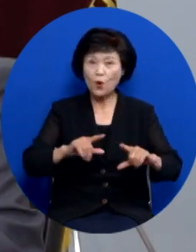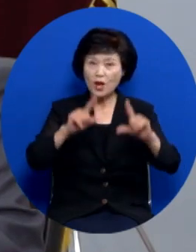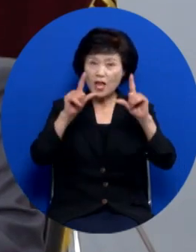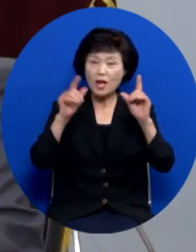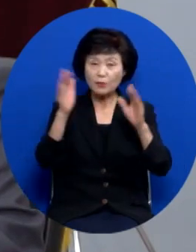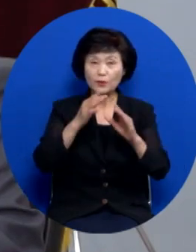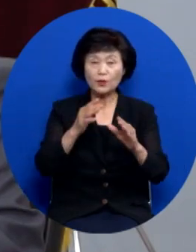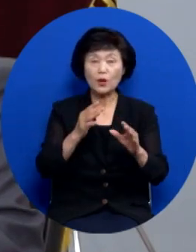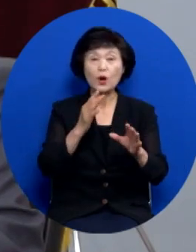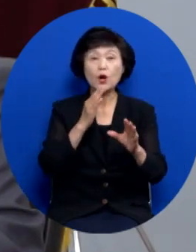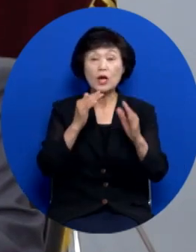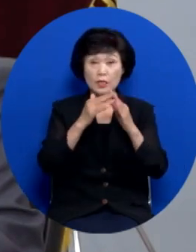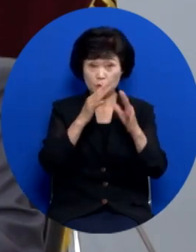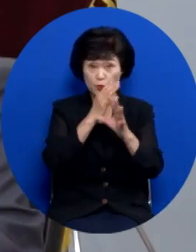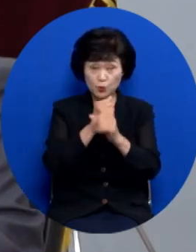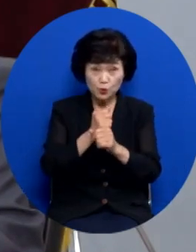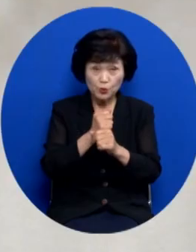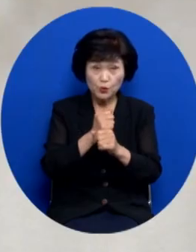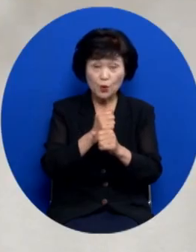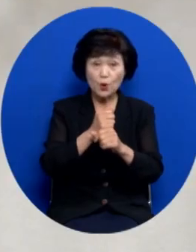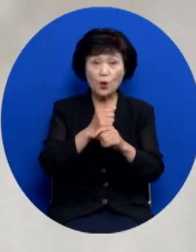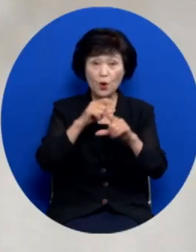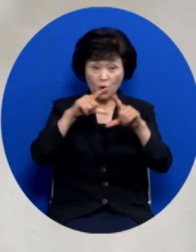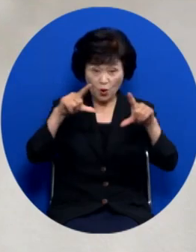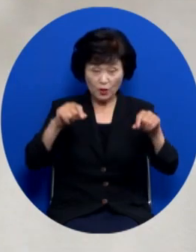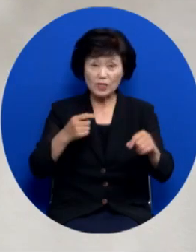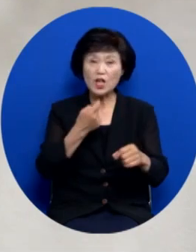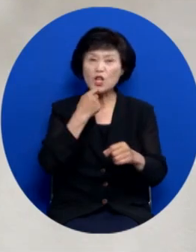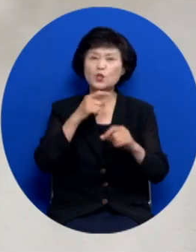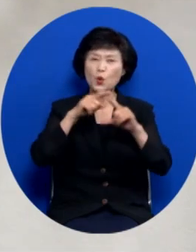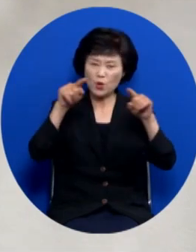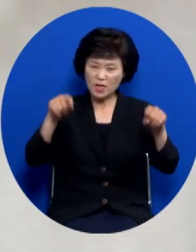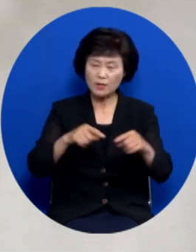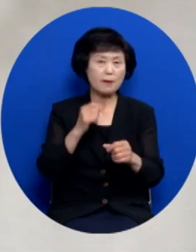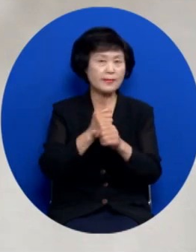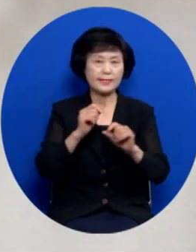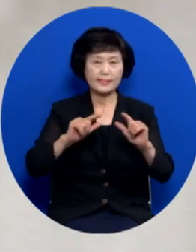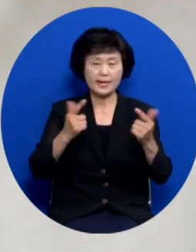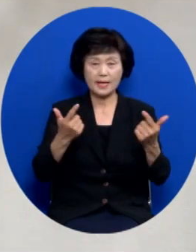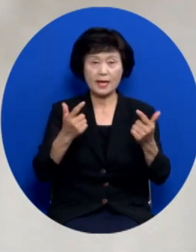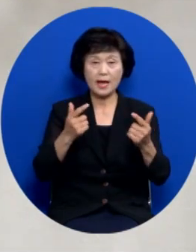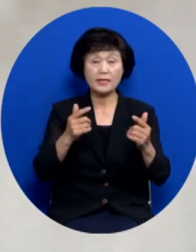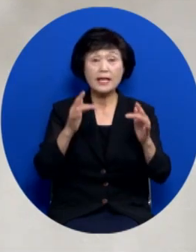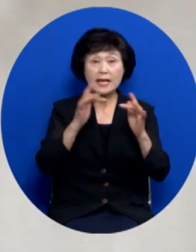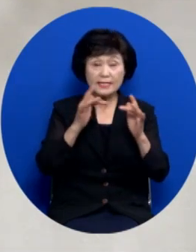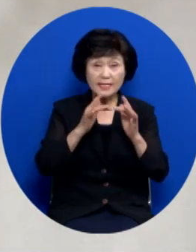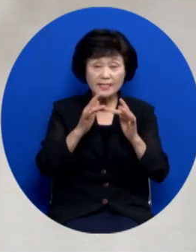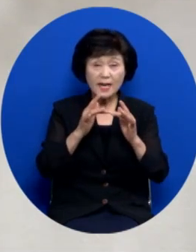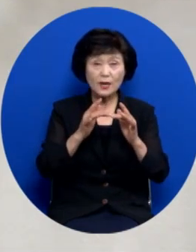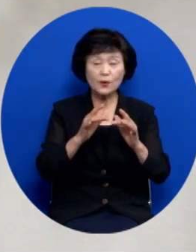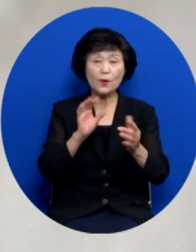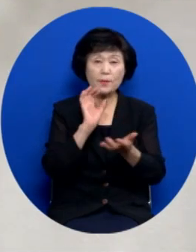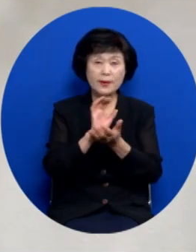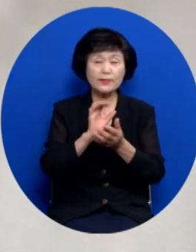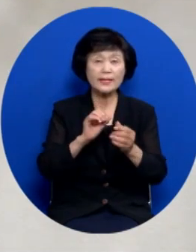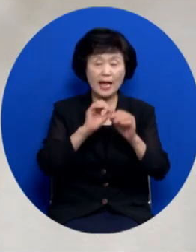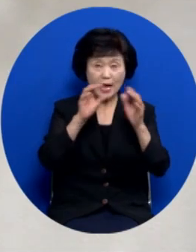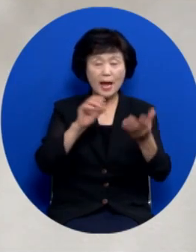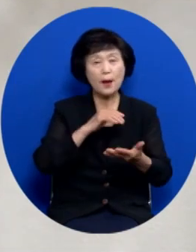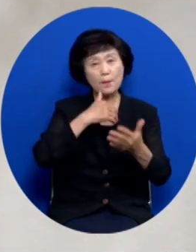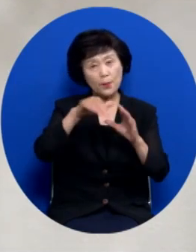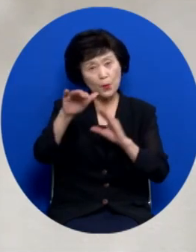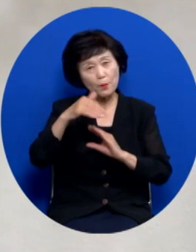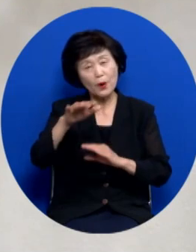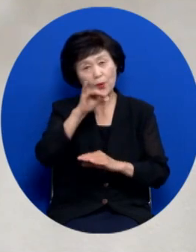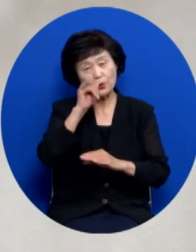주소록을 종이책으로 만들지 않기로 했습니다. 탄소 중립 시대에 전자 파일로 다 보급해도 되는 거기 때문에 그래서